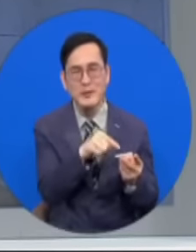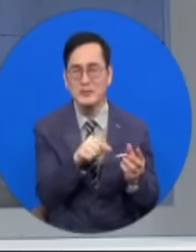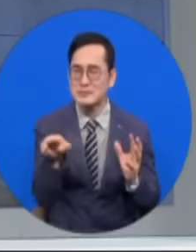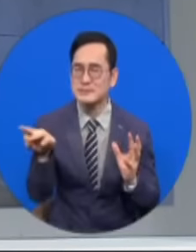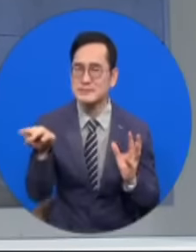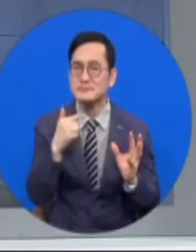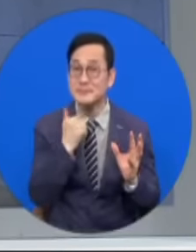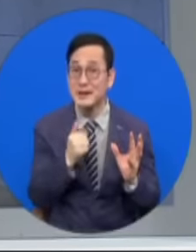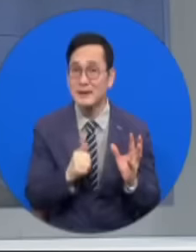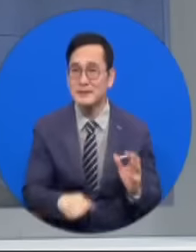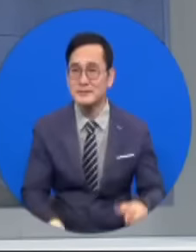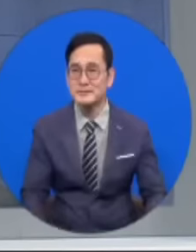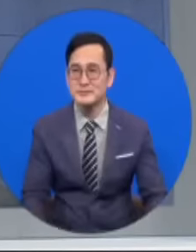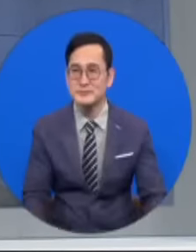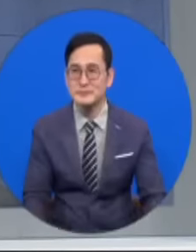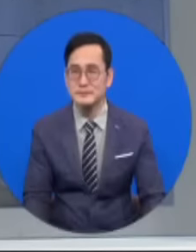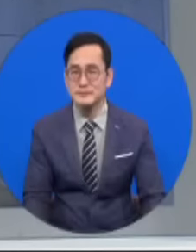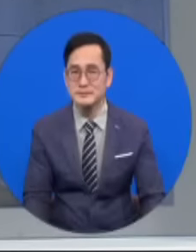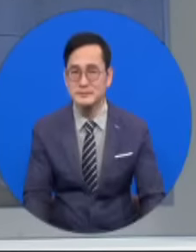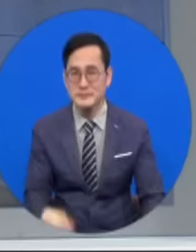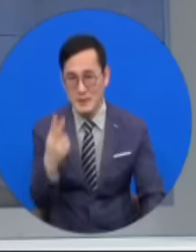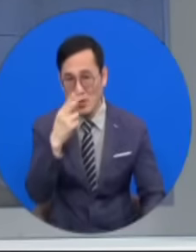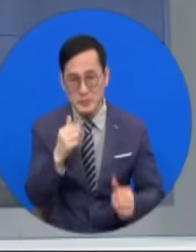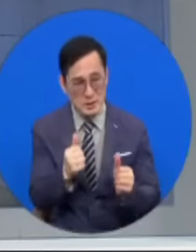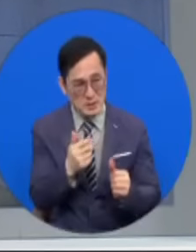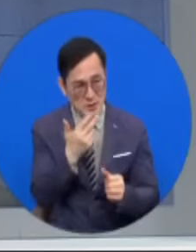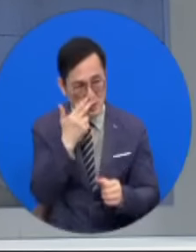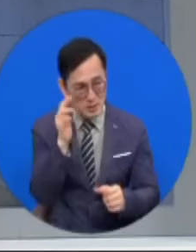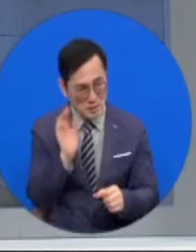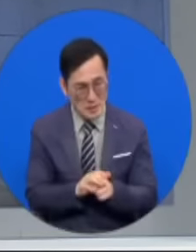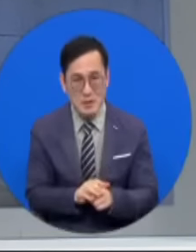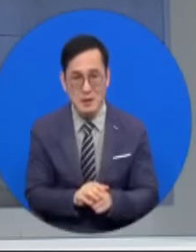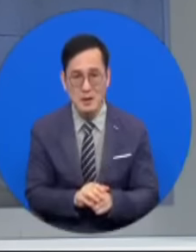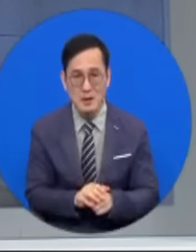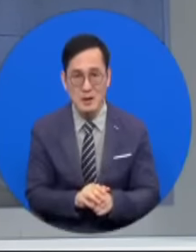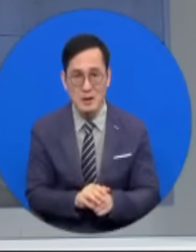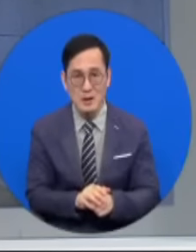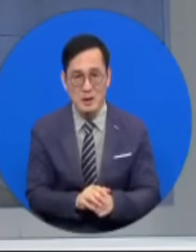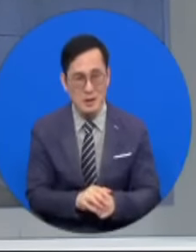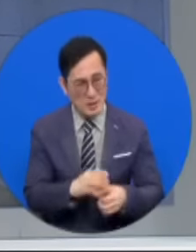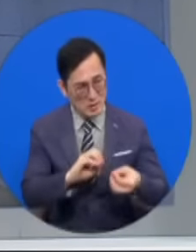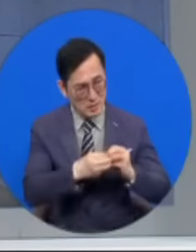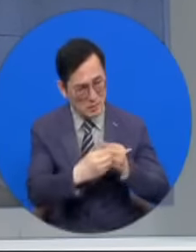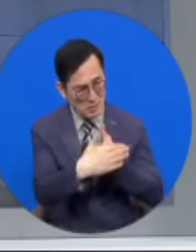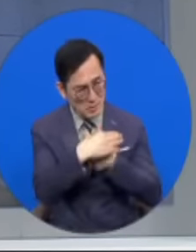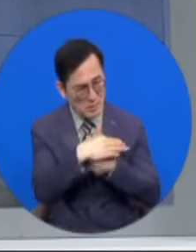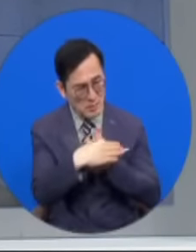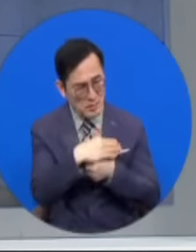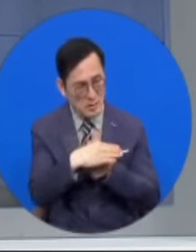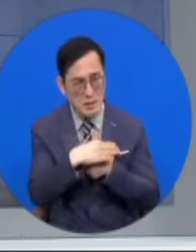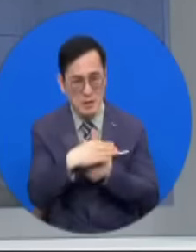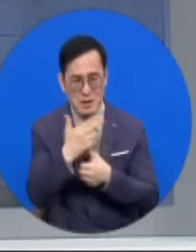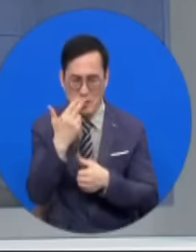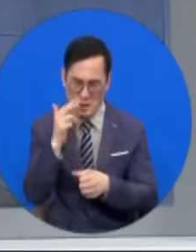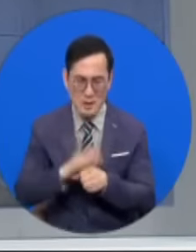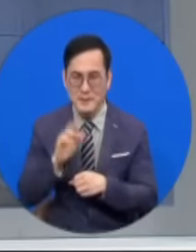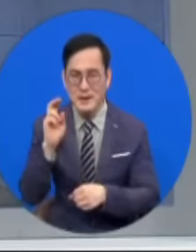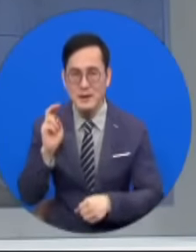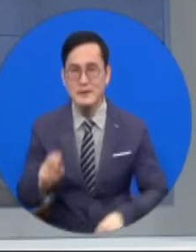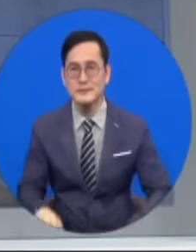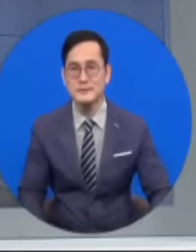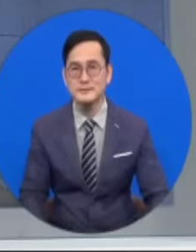왔습니다 검사 입장에서 굉장히 모욕적인 일일 겁니다 사실이 아닌데도 불구하고 지속적으로 민주당의 빅 스피커들이